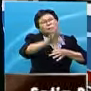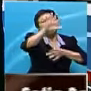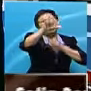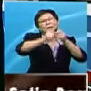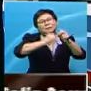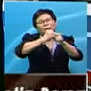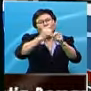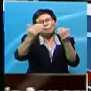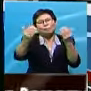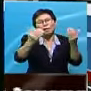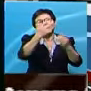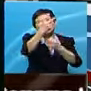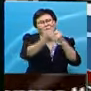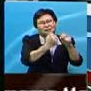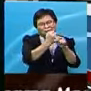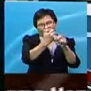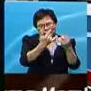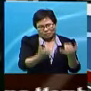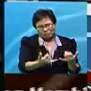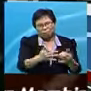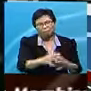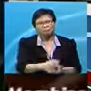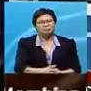5 tahun berbanding 3 ketika ini.